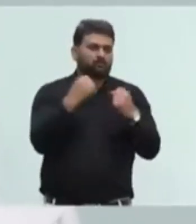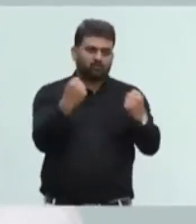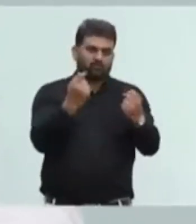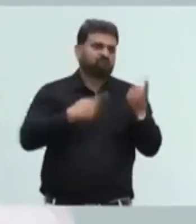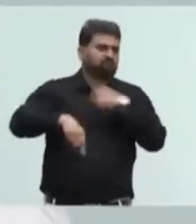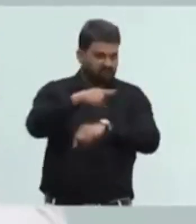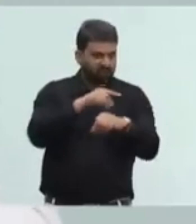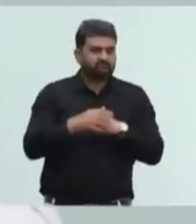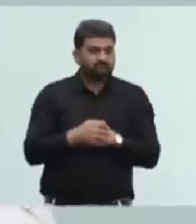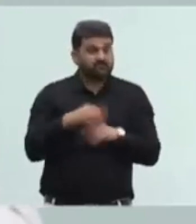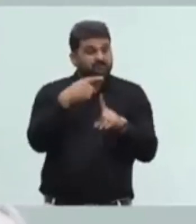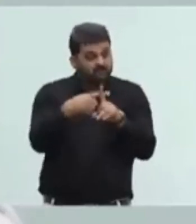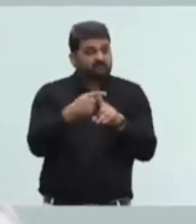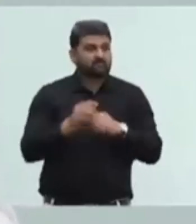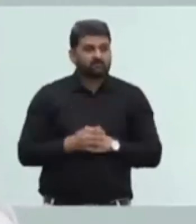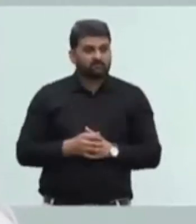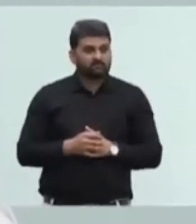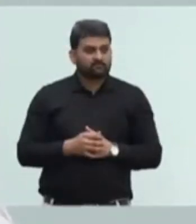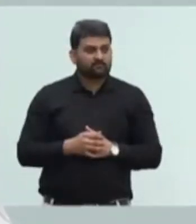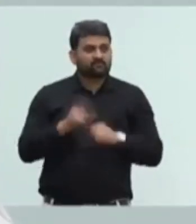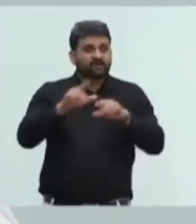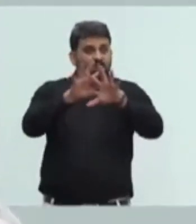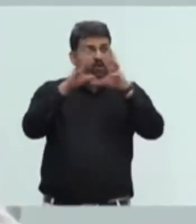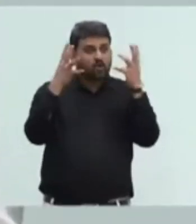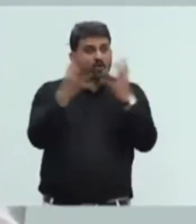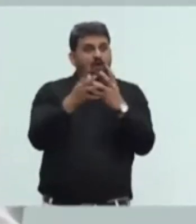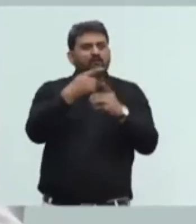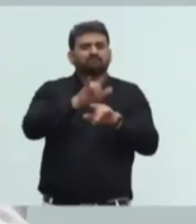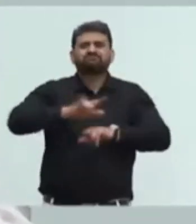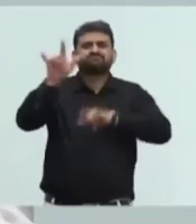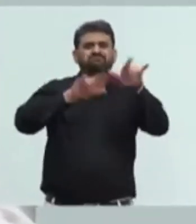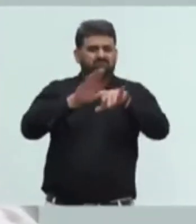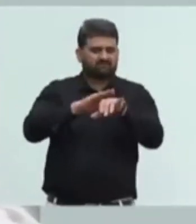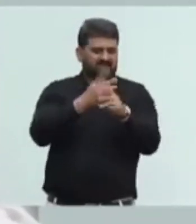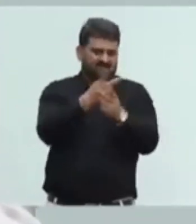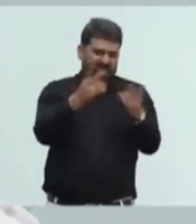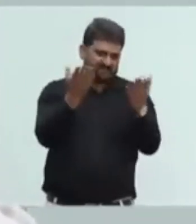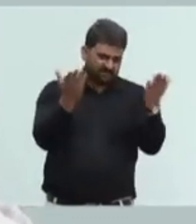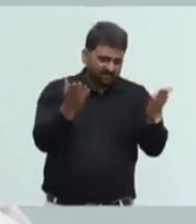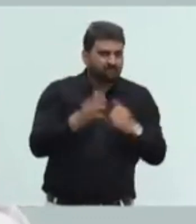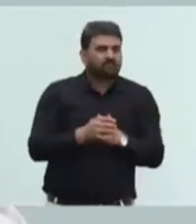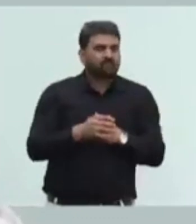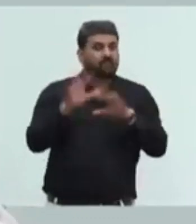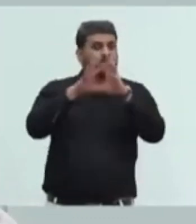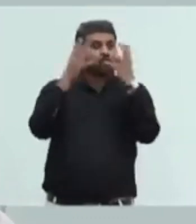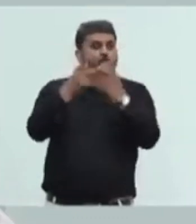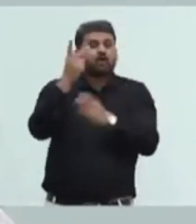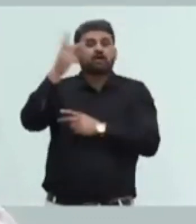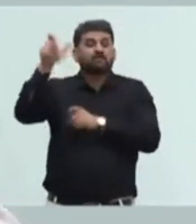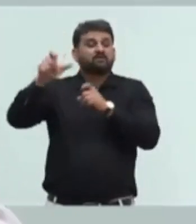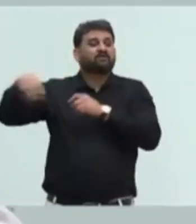हैं और इसके कारण ये दुनिया में आप जहां भी गए होंगे दुनिया में जब भी